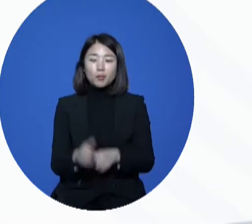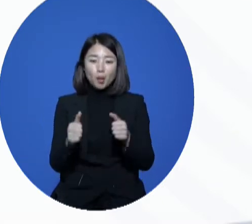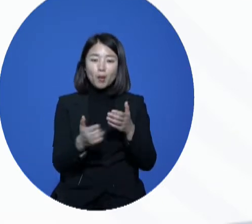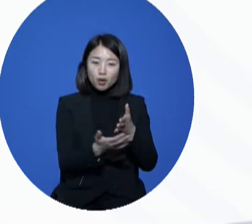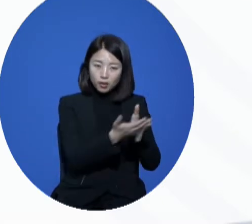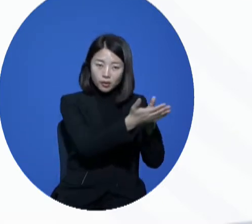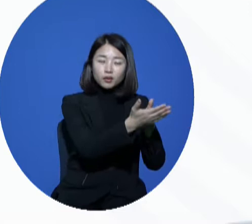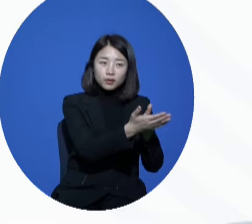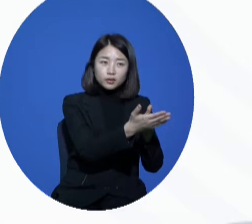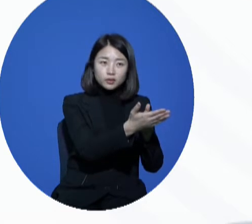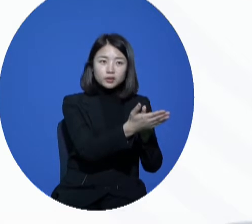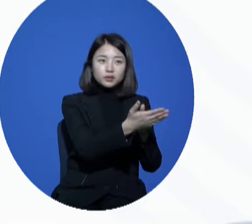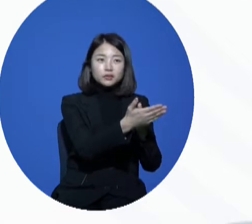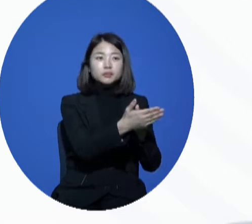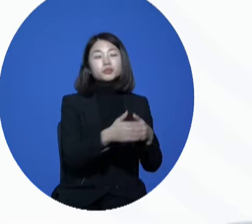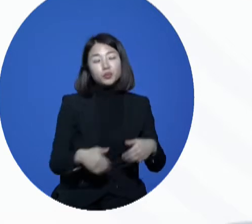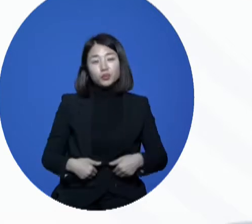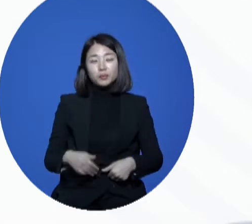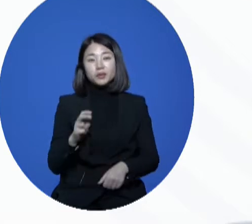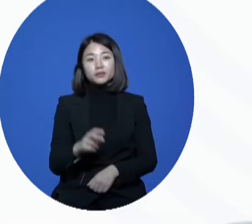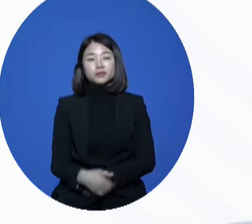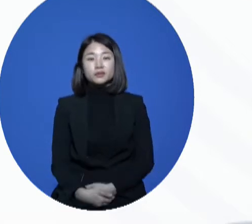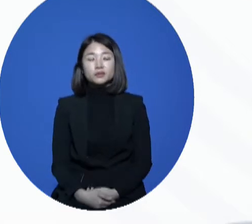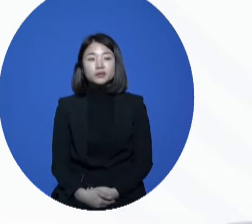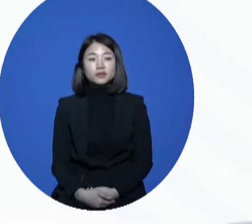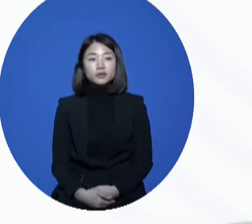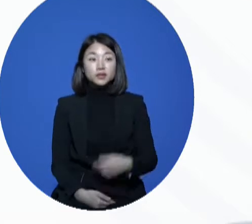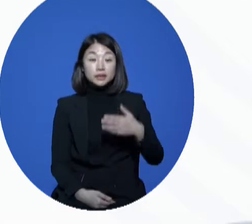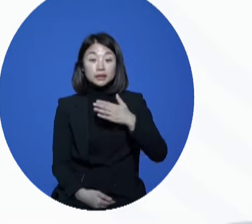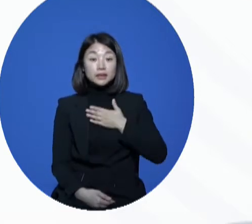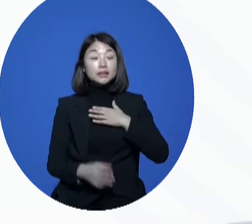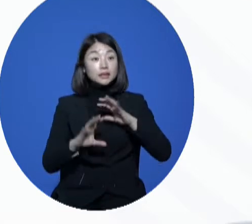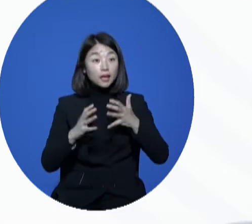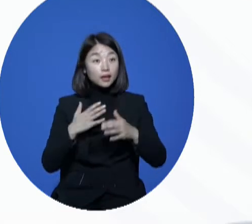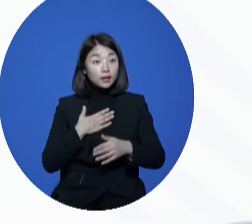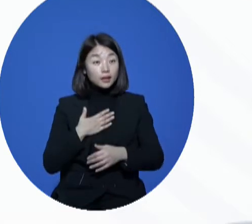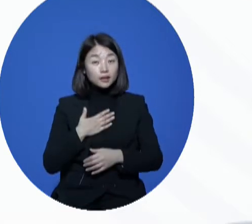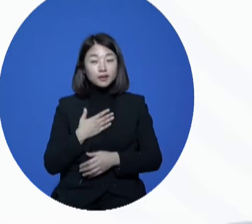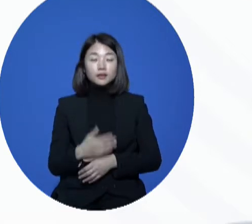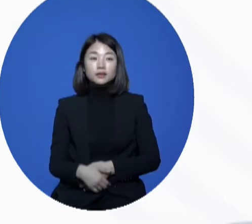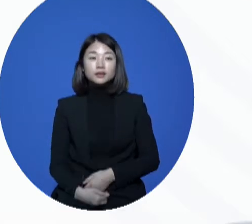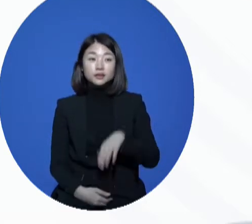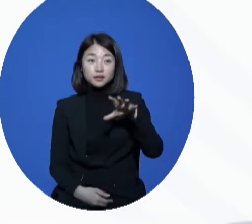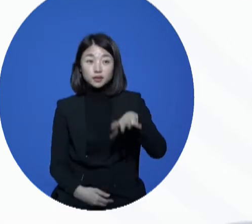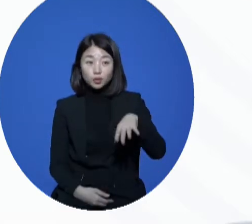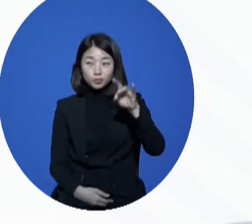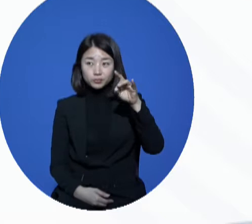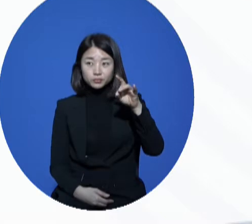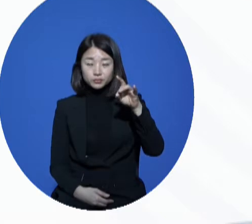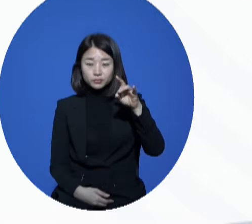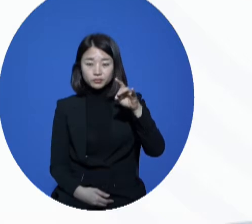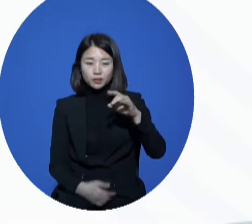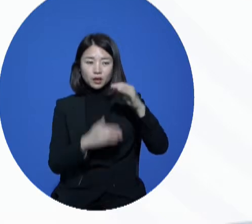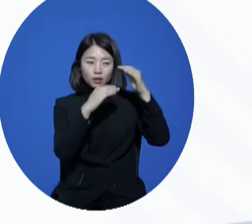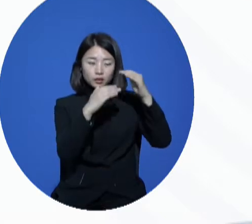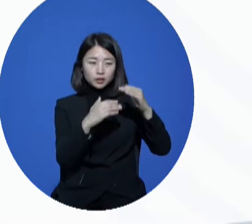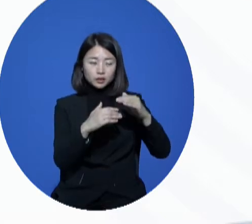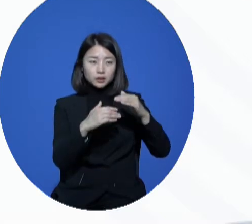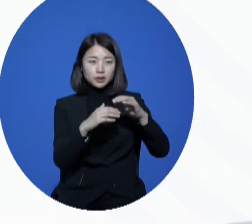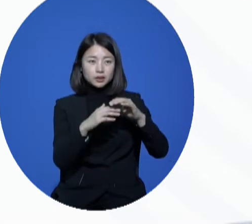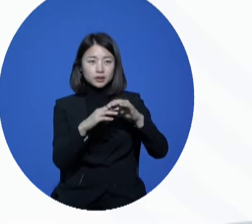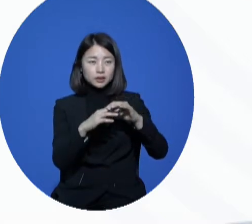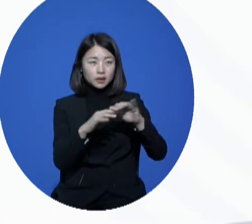법원에 제소를 해야 하는 경우도 있습니다. 핀란드 같은 경우에는 처음에 이 과정이